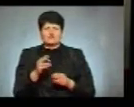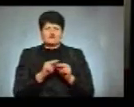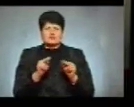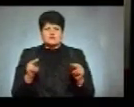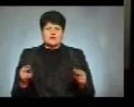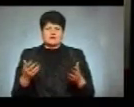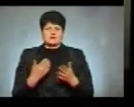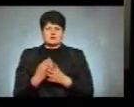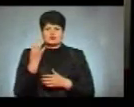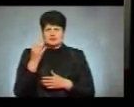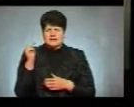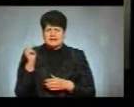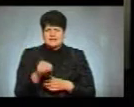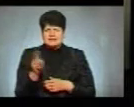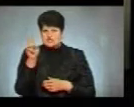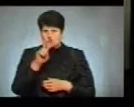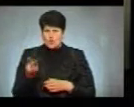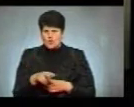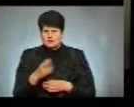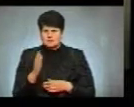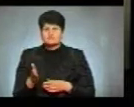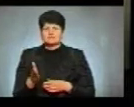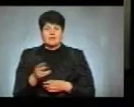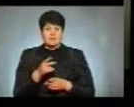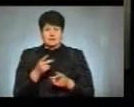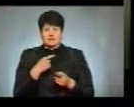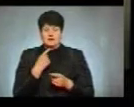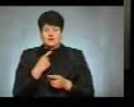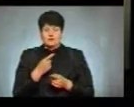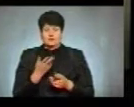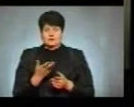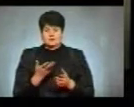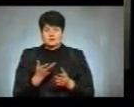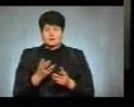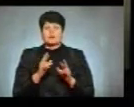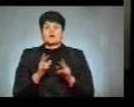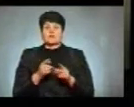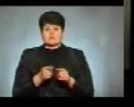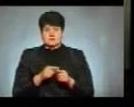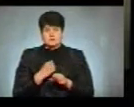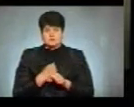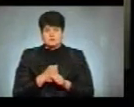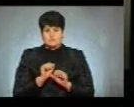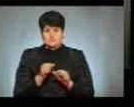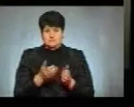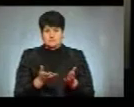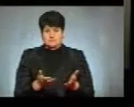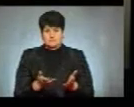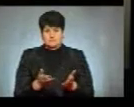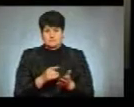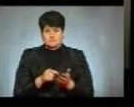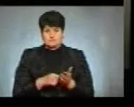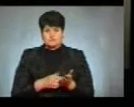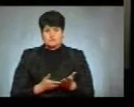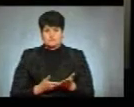вчителям, скажімо, до 4000 доларів, але не показуючи механізмів, як він це збирається